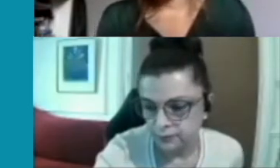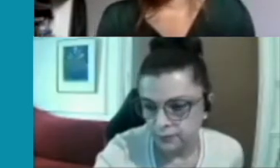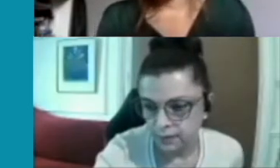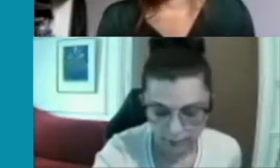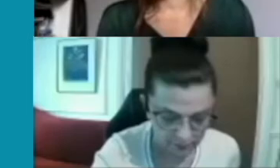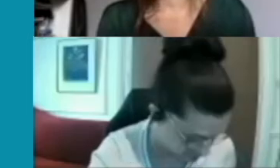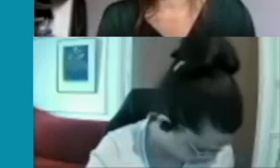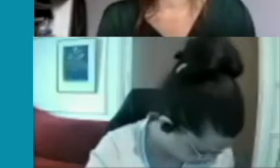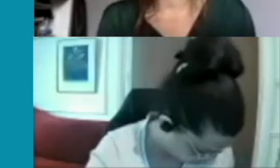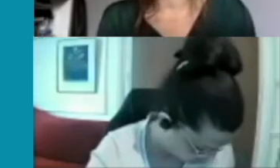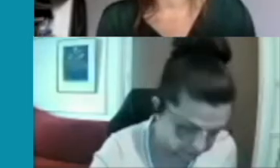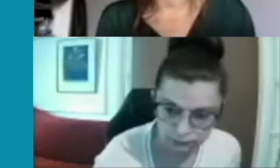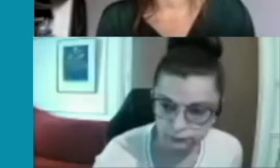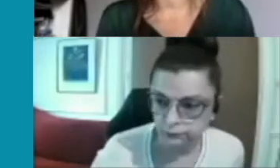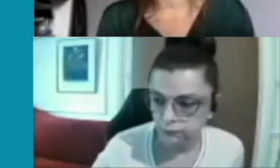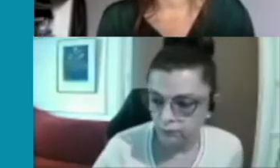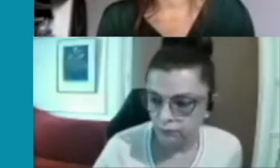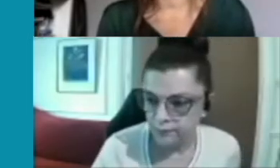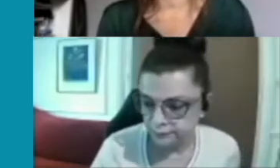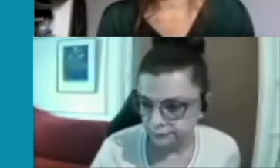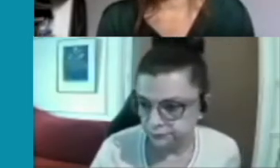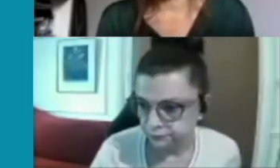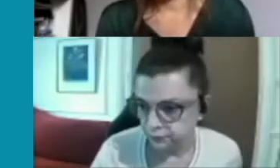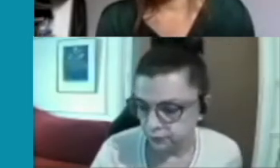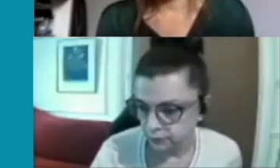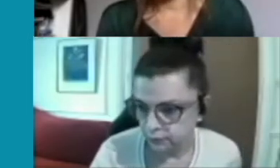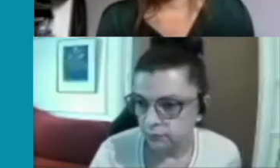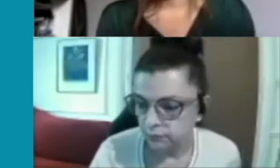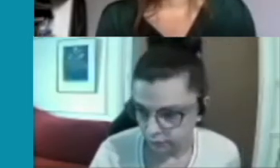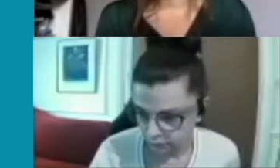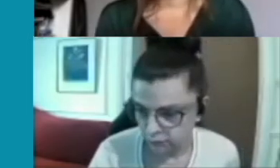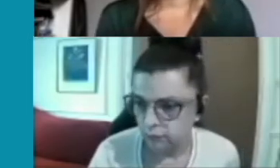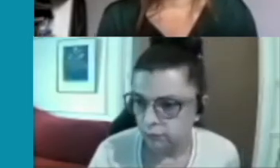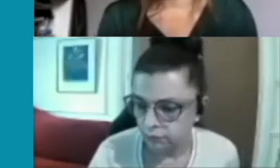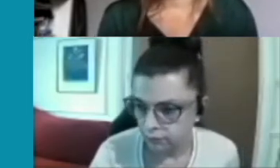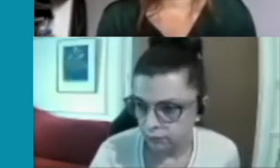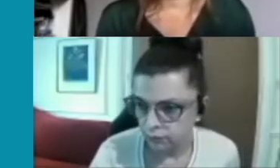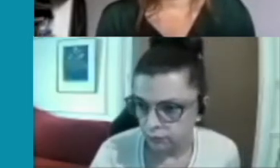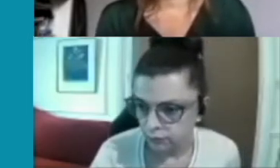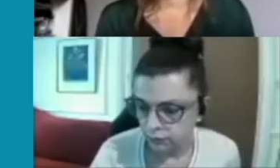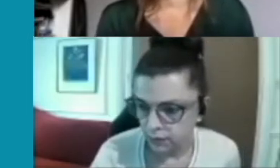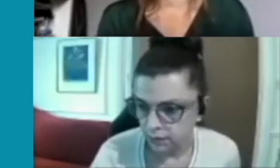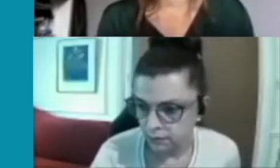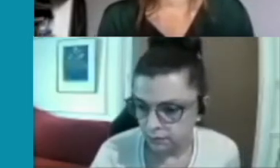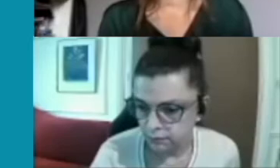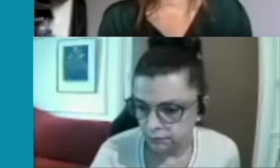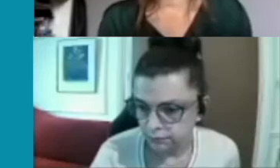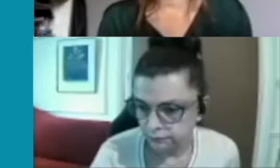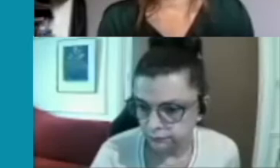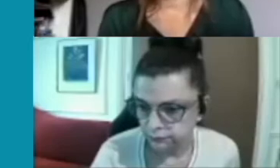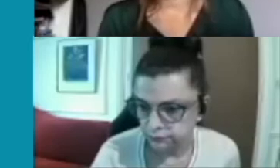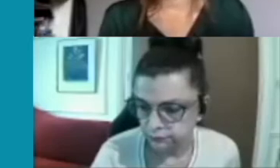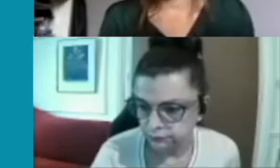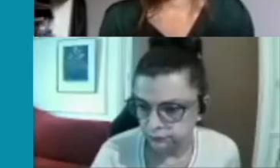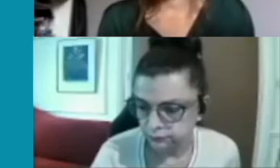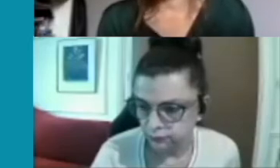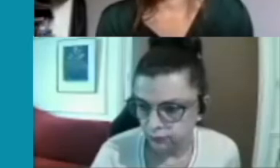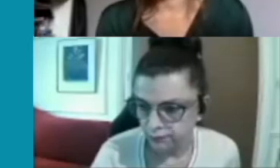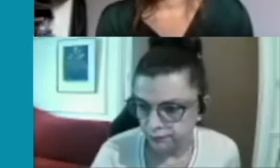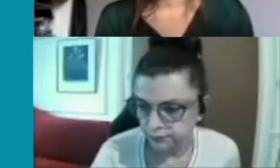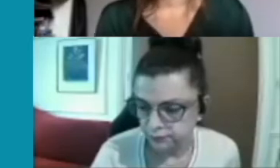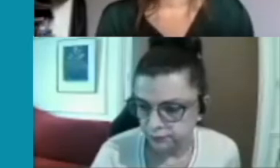d'intervention sociologique qui, là, vraiment, est une méthodologie participative qui consiste à organiser plusieurs réunions de 3